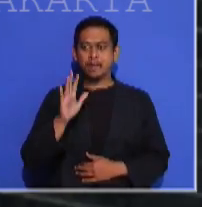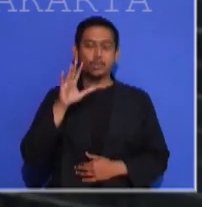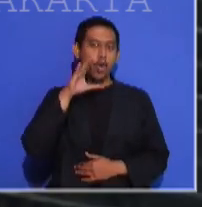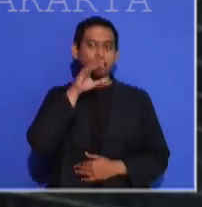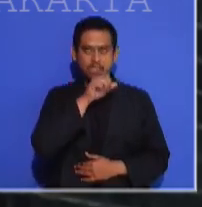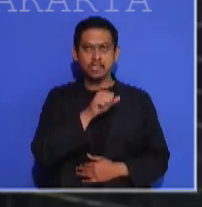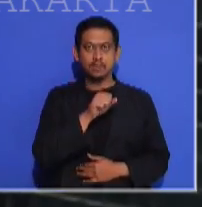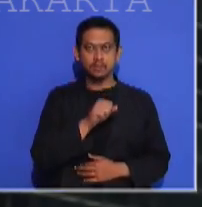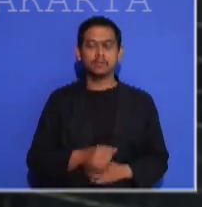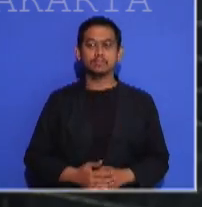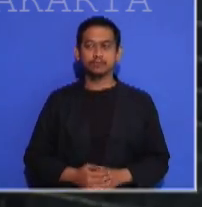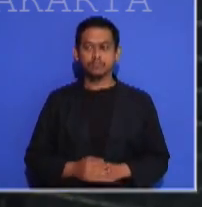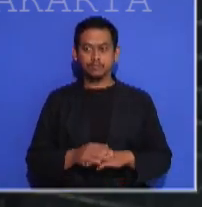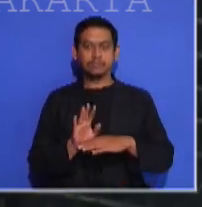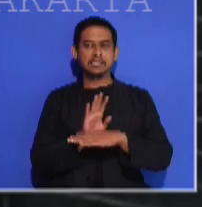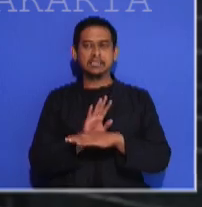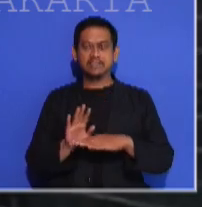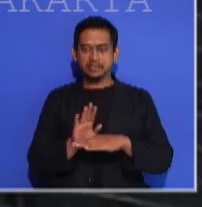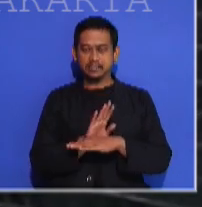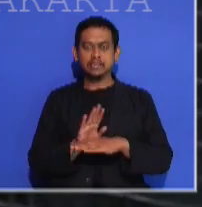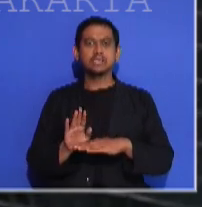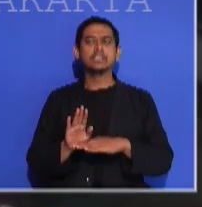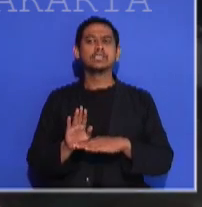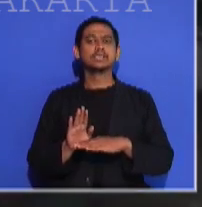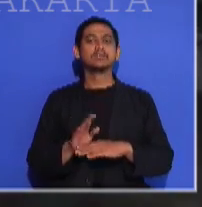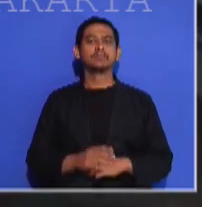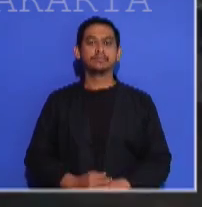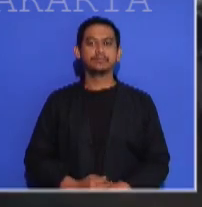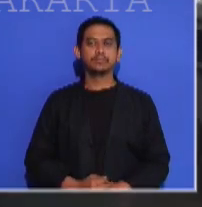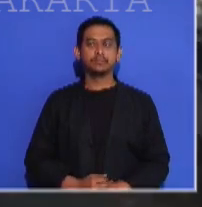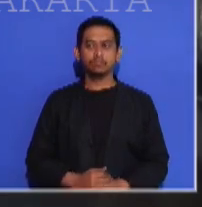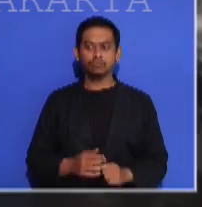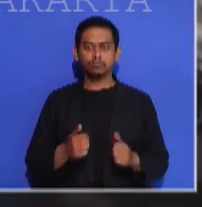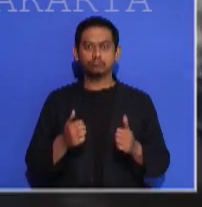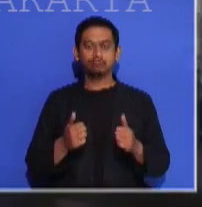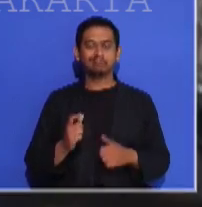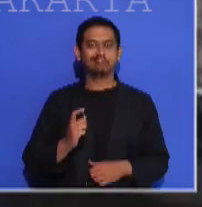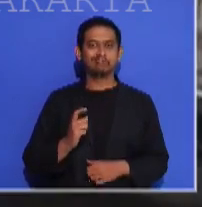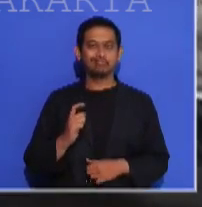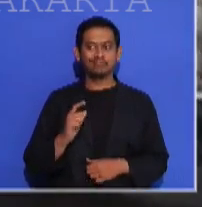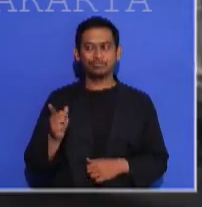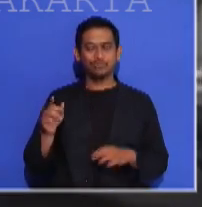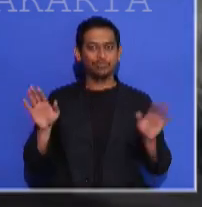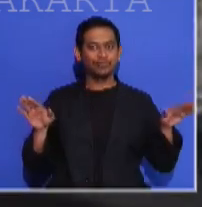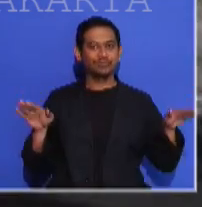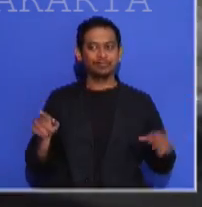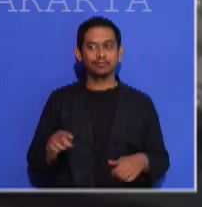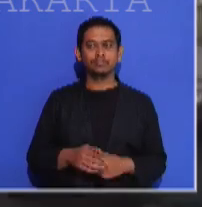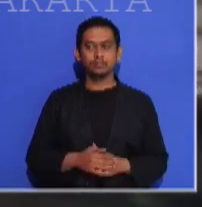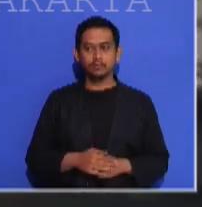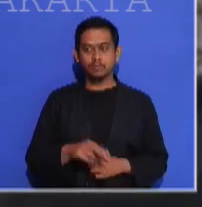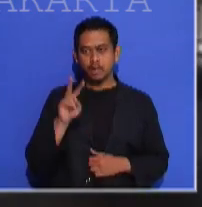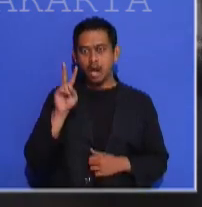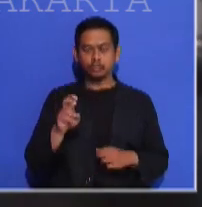dedagangan utawi bisnis keporo ugi dados pralambang status sosial. Salah setunggaling perangan ingkang wigati ing salebeting